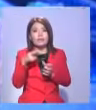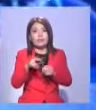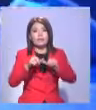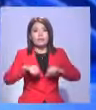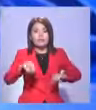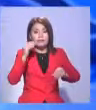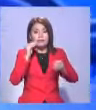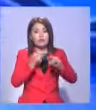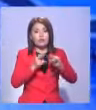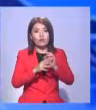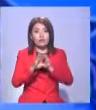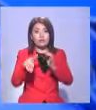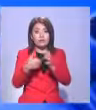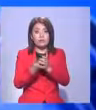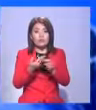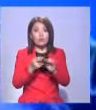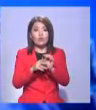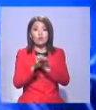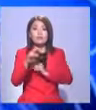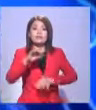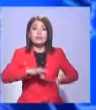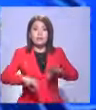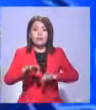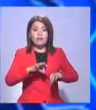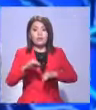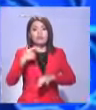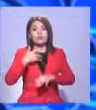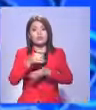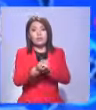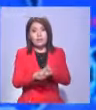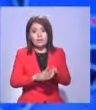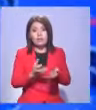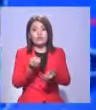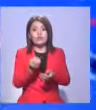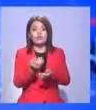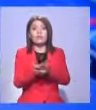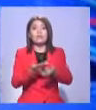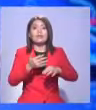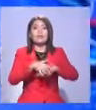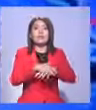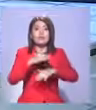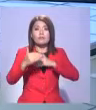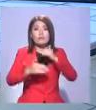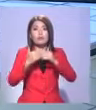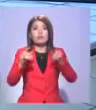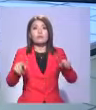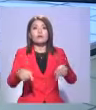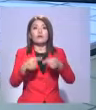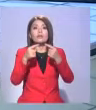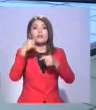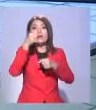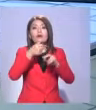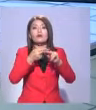осындай. Осы уақытқа дейін жүргізілген кешенді жоспарлар жолдау арқылы жалғасын тапса, еліміз тұрақты түрде дамиды. Өйткені бұл жолы